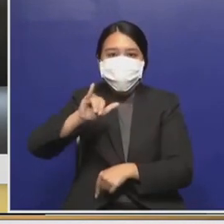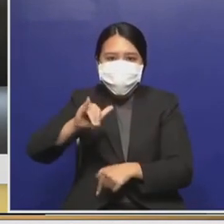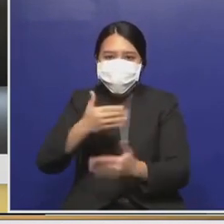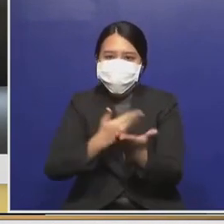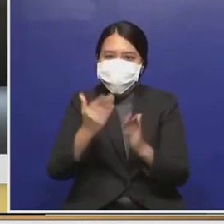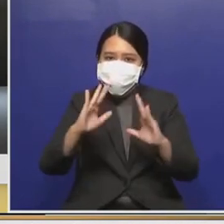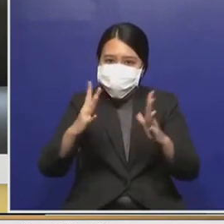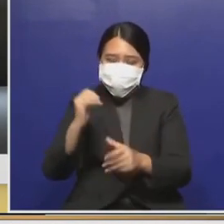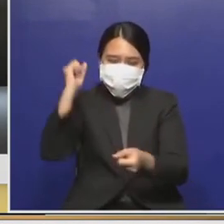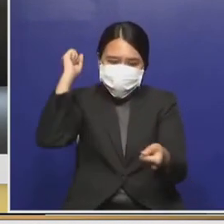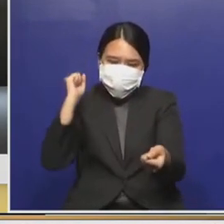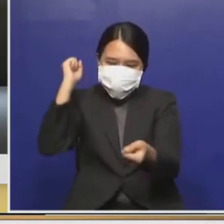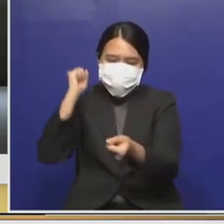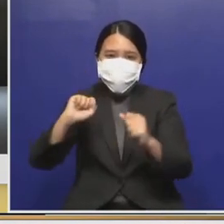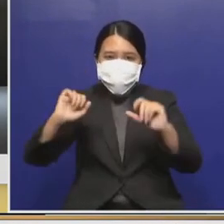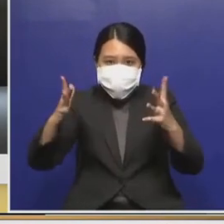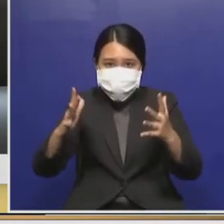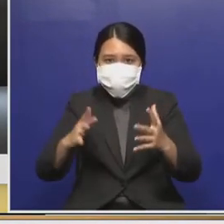เงนที่จะส่วงลูไปองเรียน